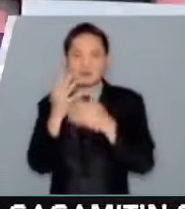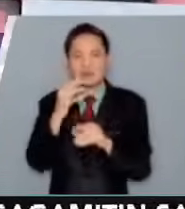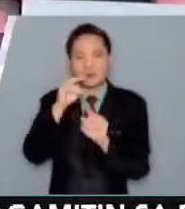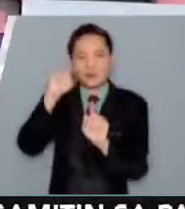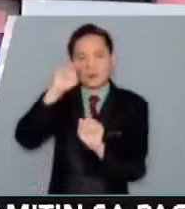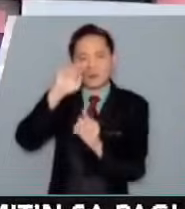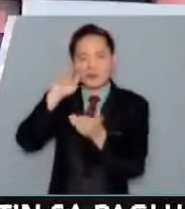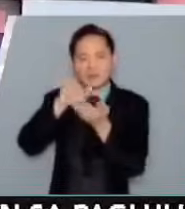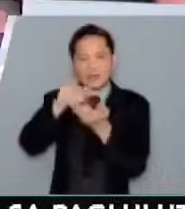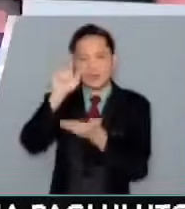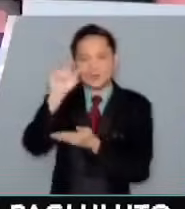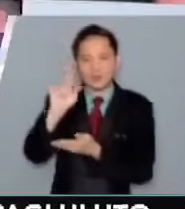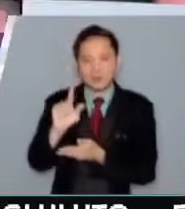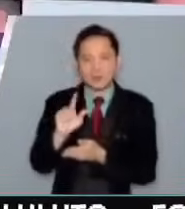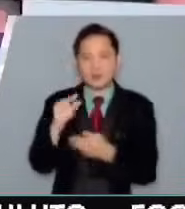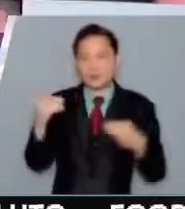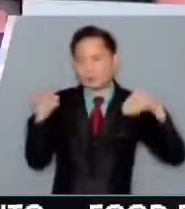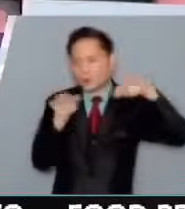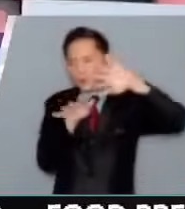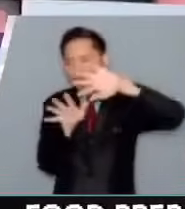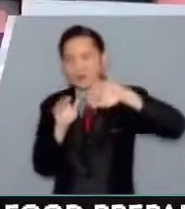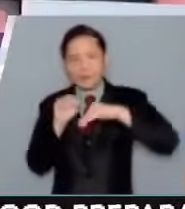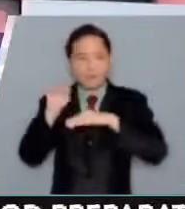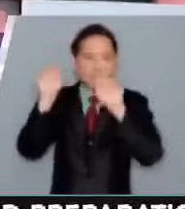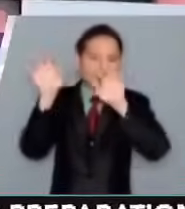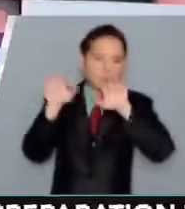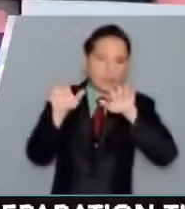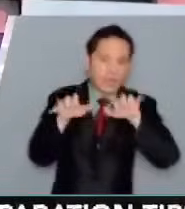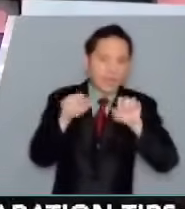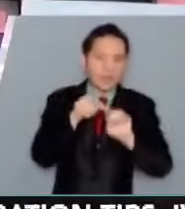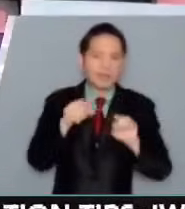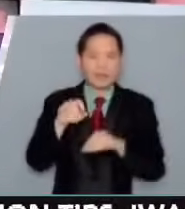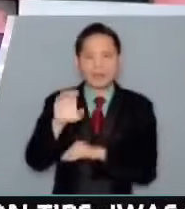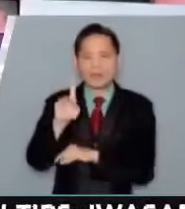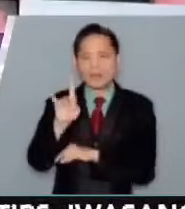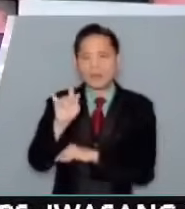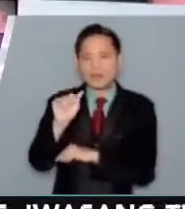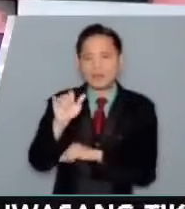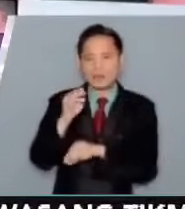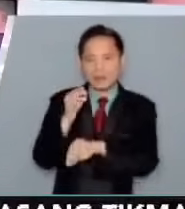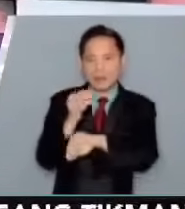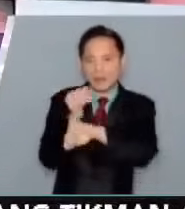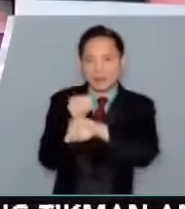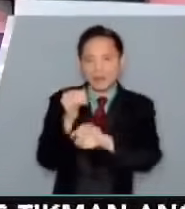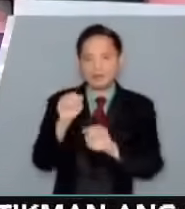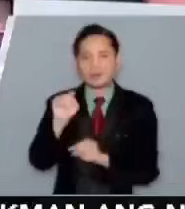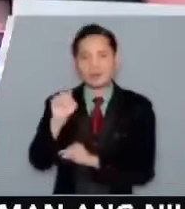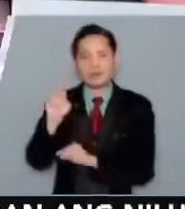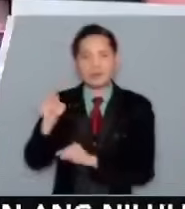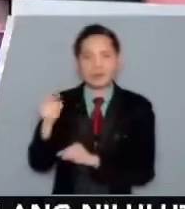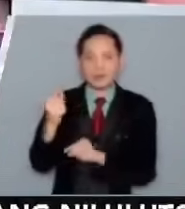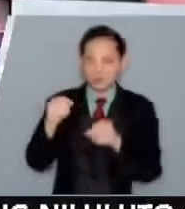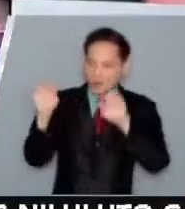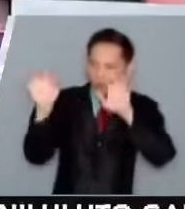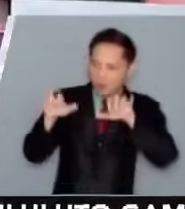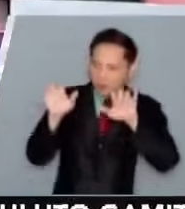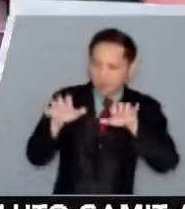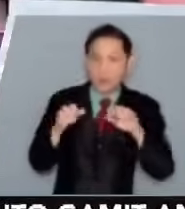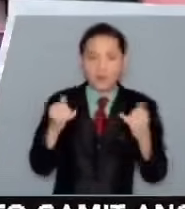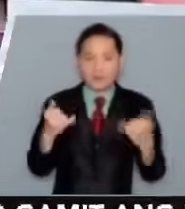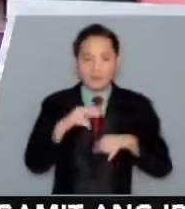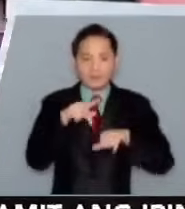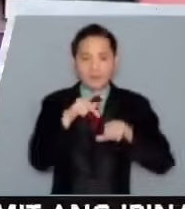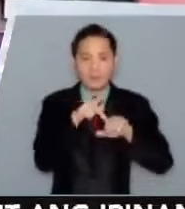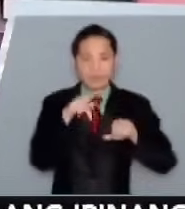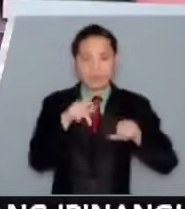rin po sa Calayan Island sa Palawan ang trough o extension ng low pressure area na ngayon nasa labas na ng Philippine Air of Responsibility.